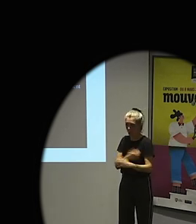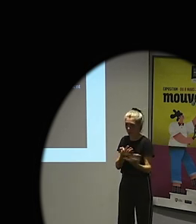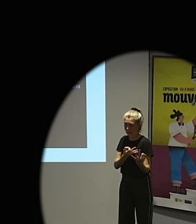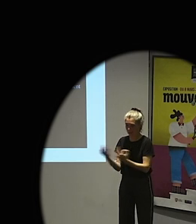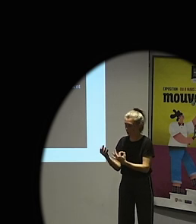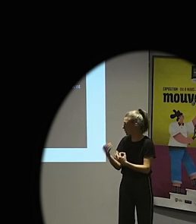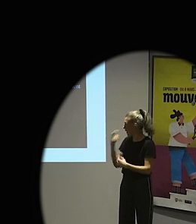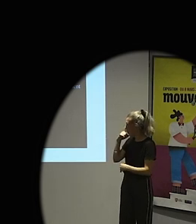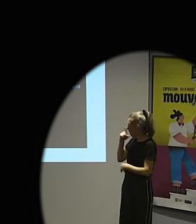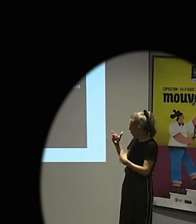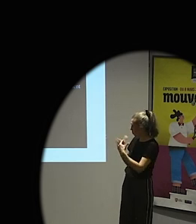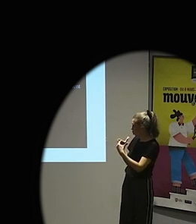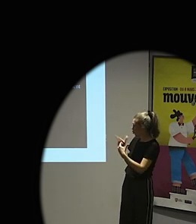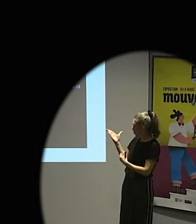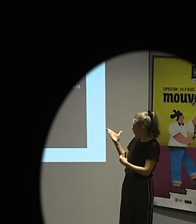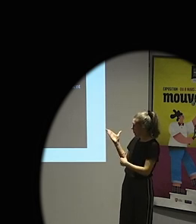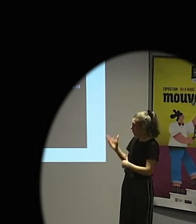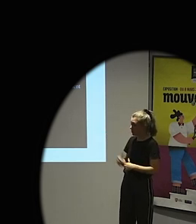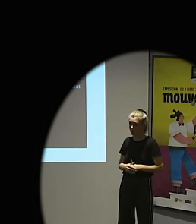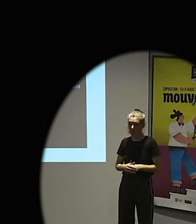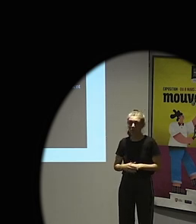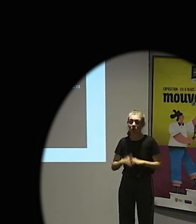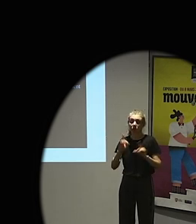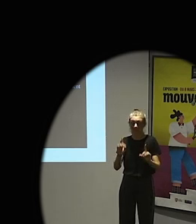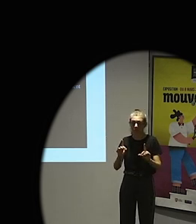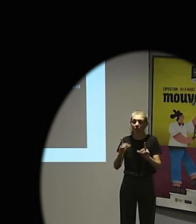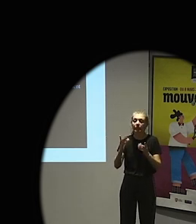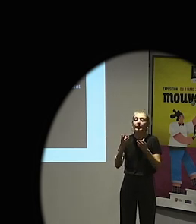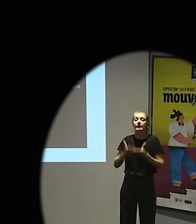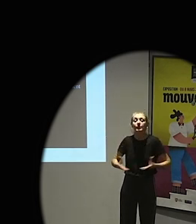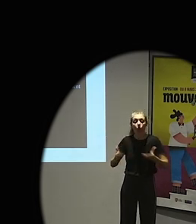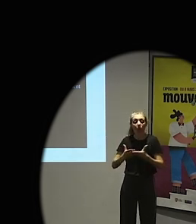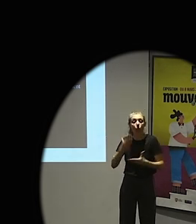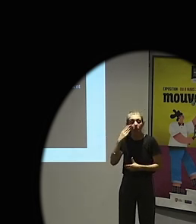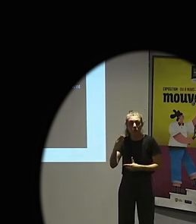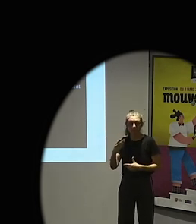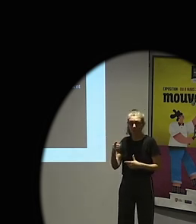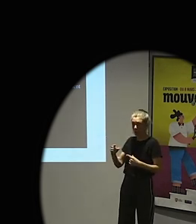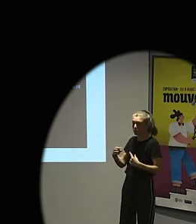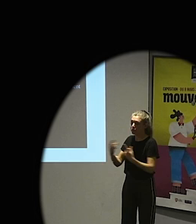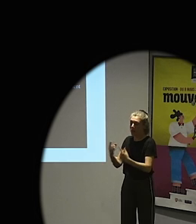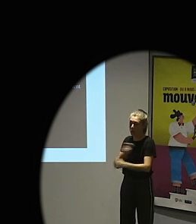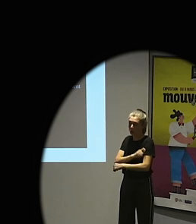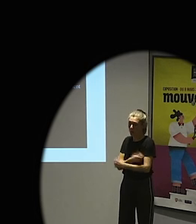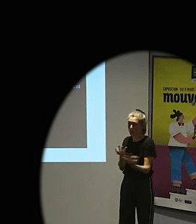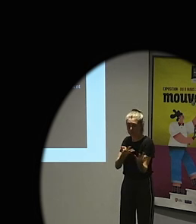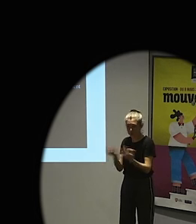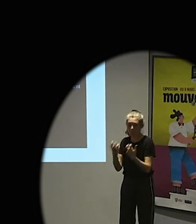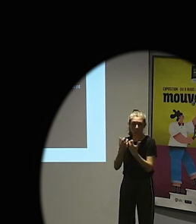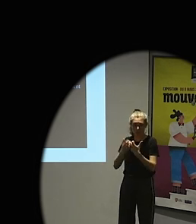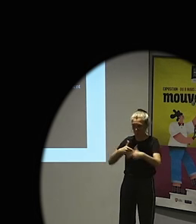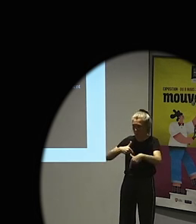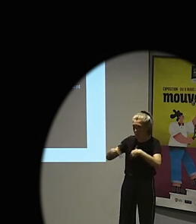on arrive à des effets comparables. Ce qui se passe en revanche avec l'exercice physique régulier, une bonne marche de 30 minutes ou du sport